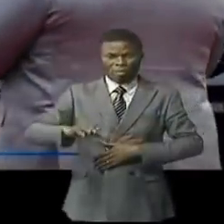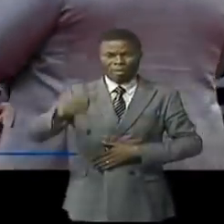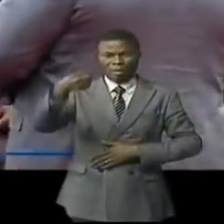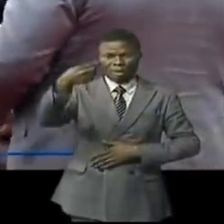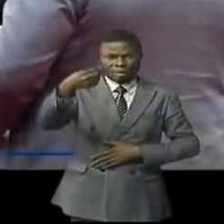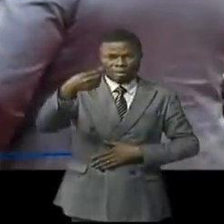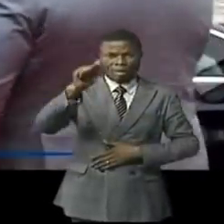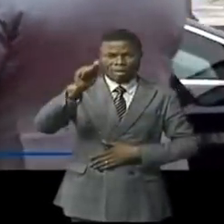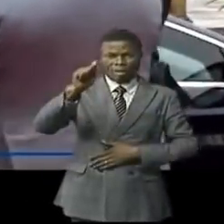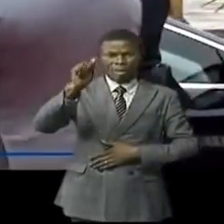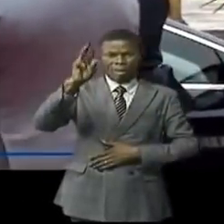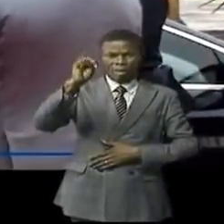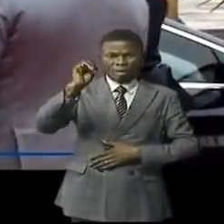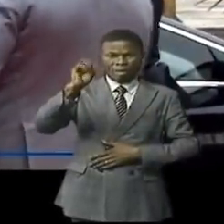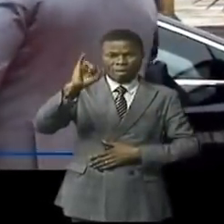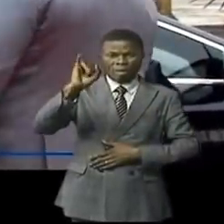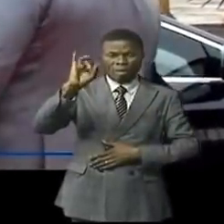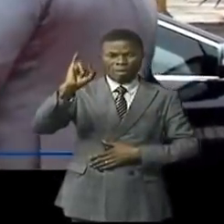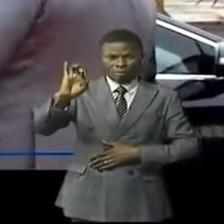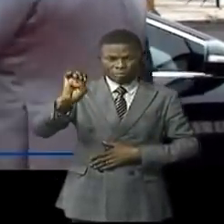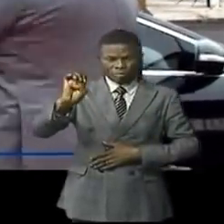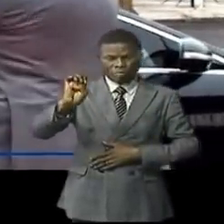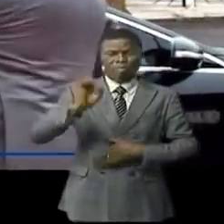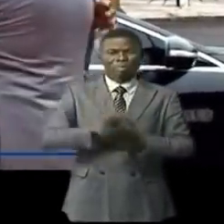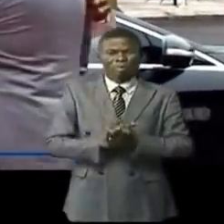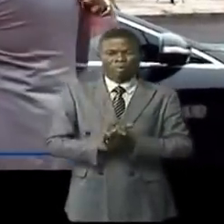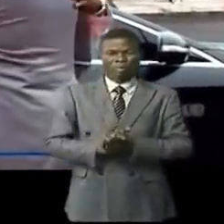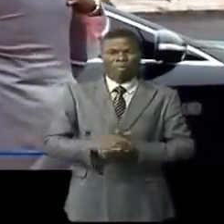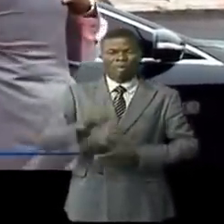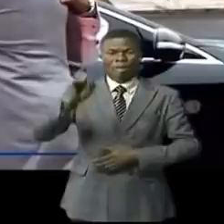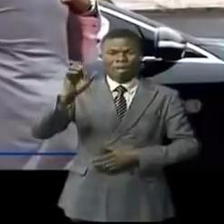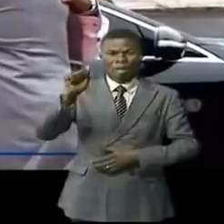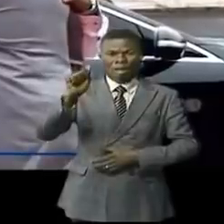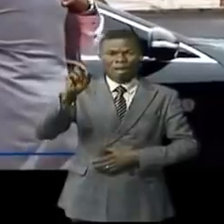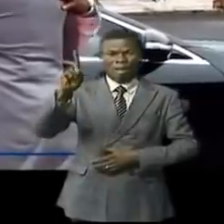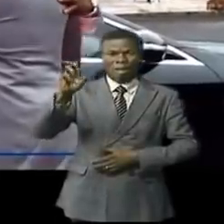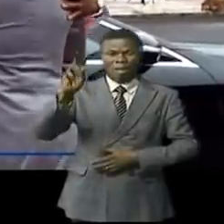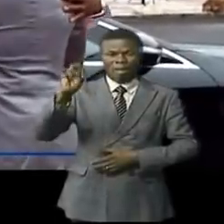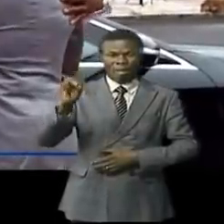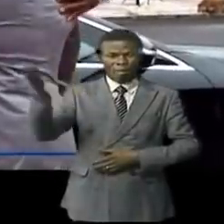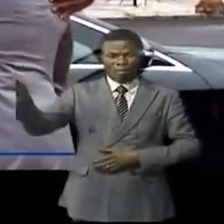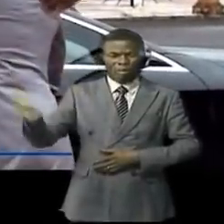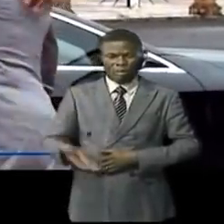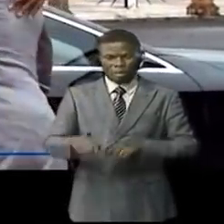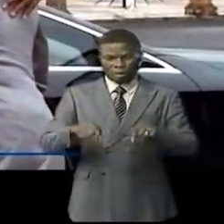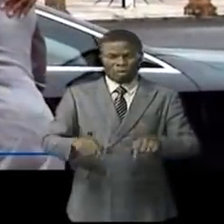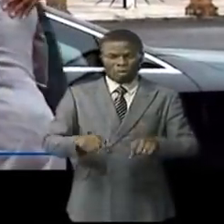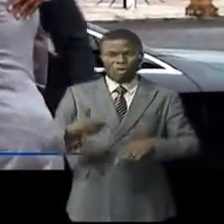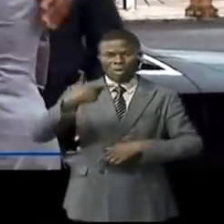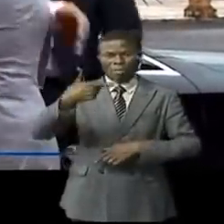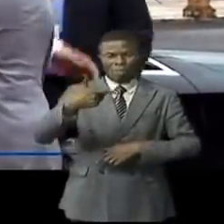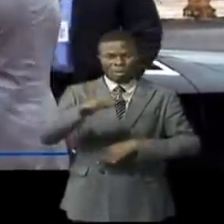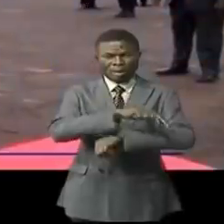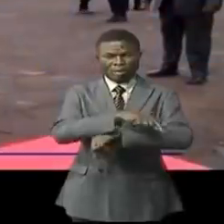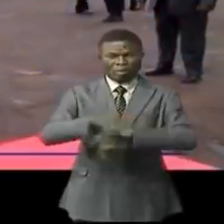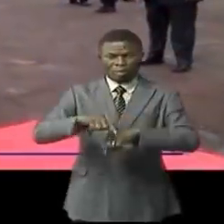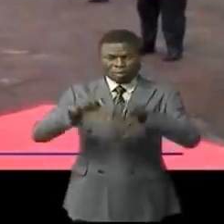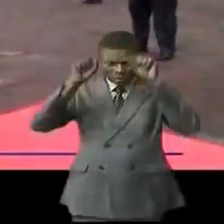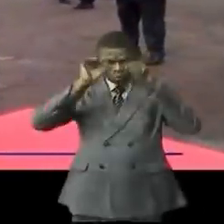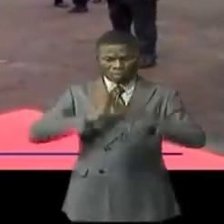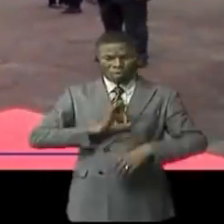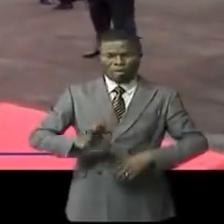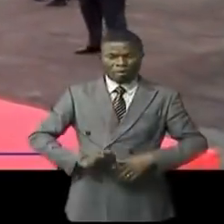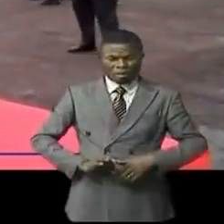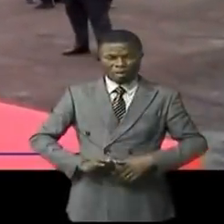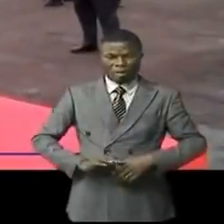dernier pour un second mandat à la tête de la Gambie, Adama Barrow a été reçu ce mardi au Palais de la Nation par son homologue congolais,